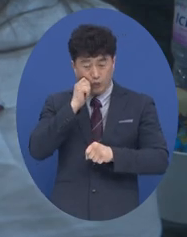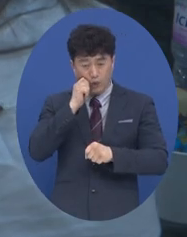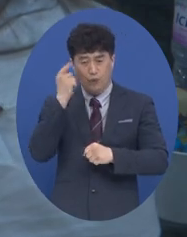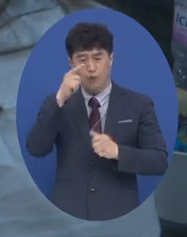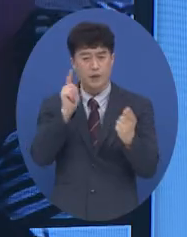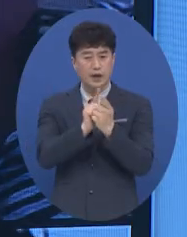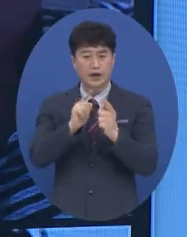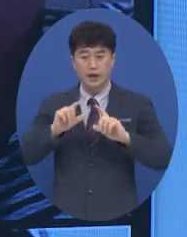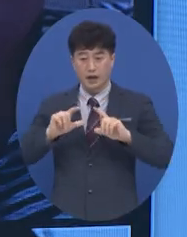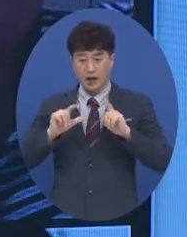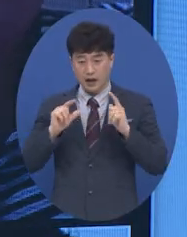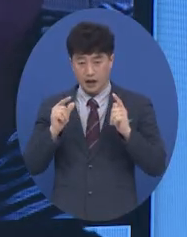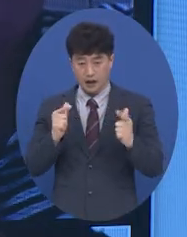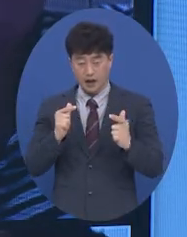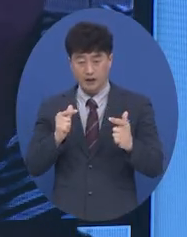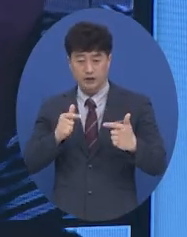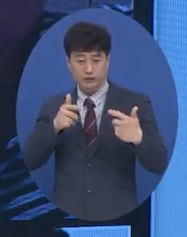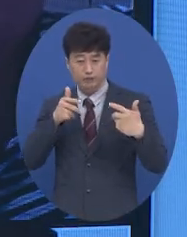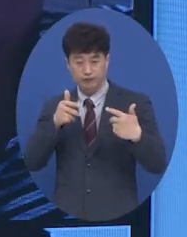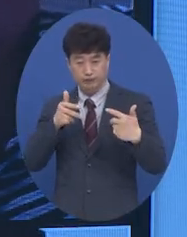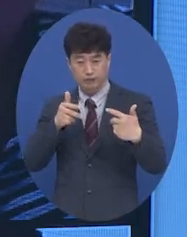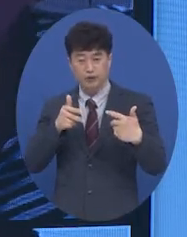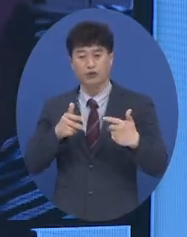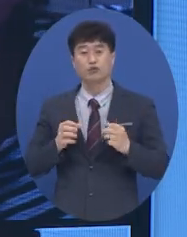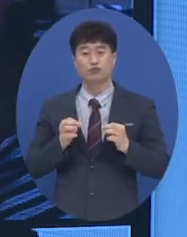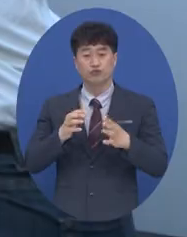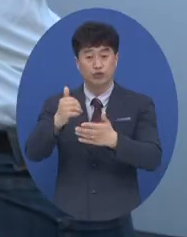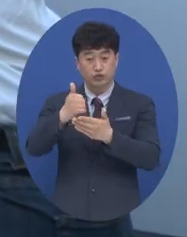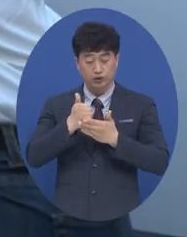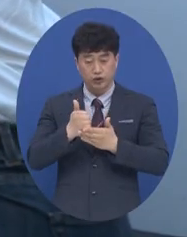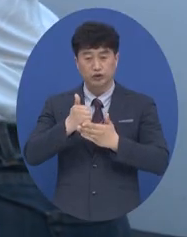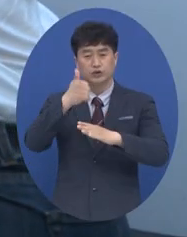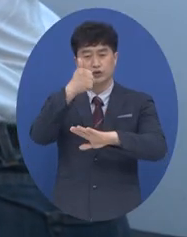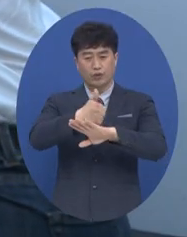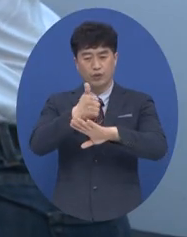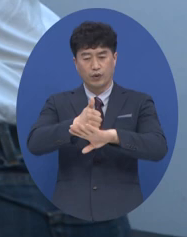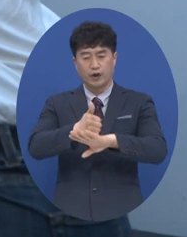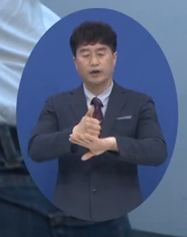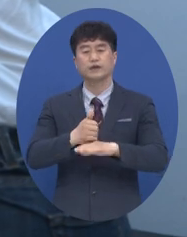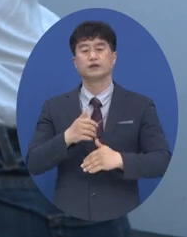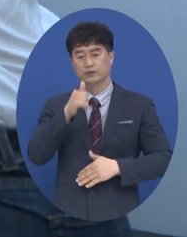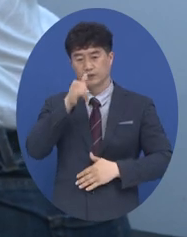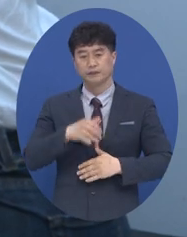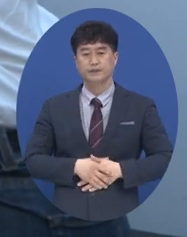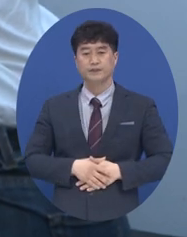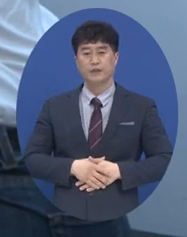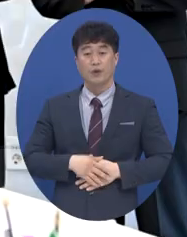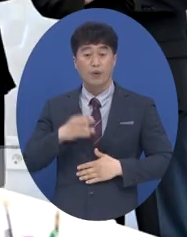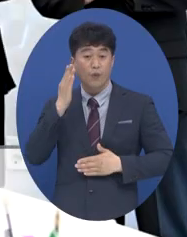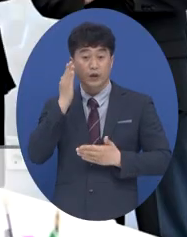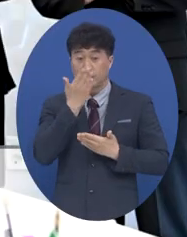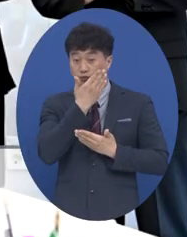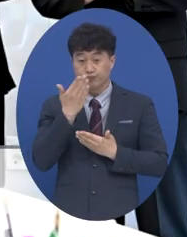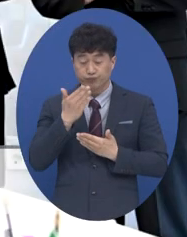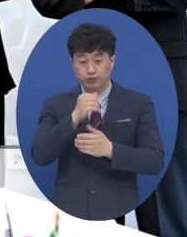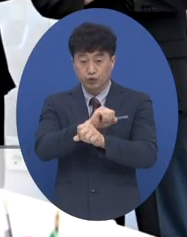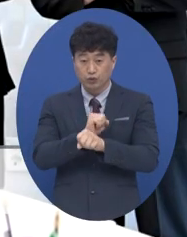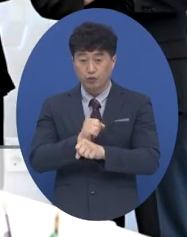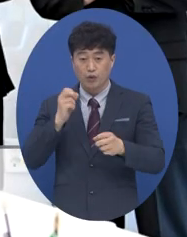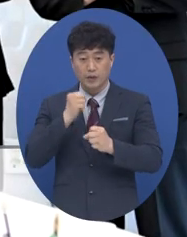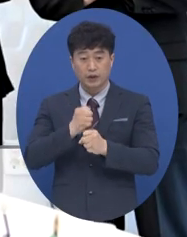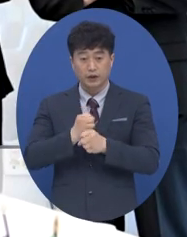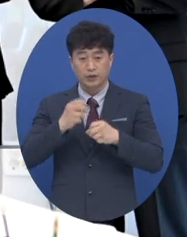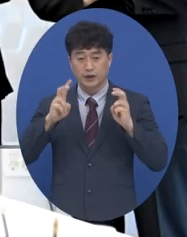투자 유치 활동을 신속히 전개했는데 이 부분의 성과도 눈에 띕니다. 화장품 연구